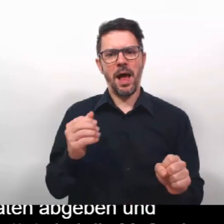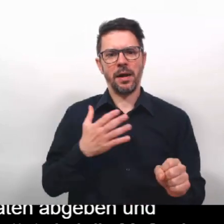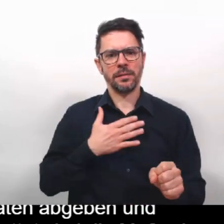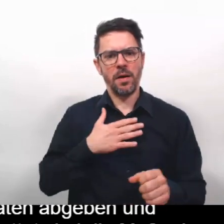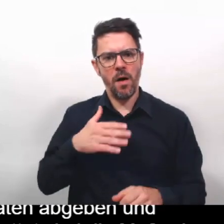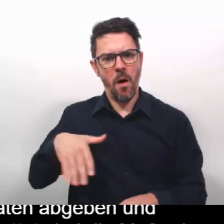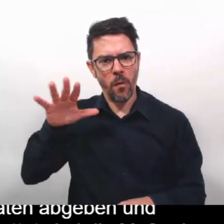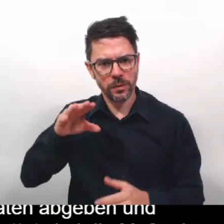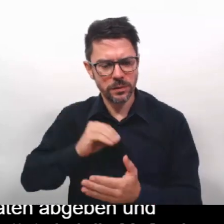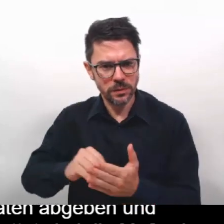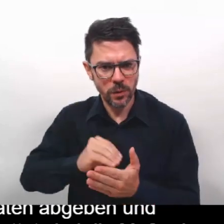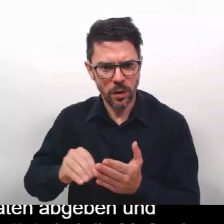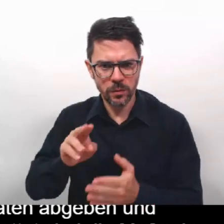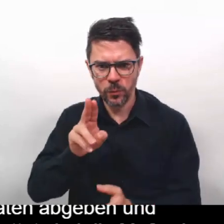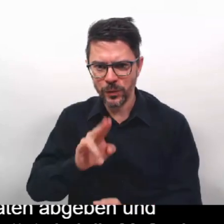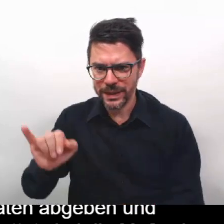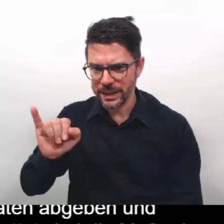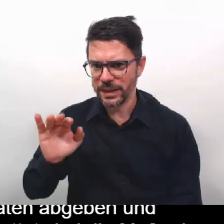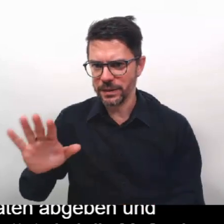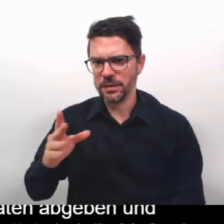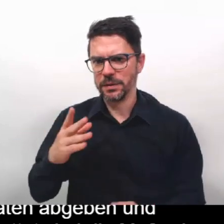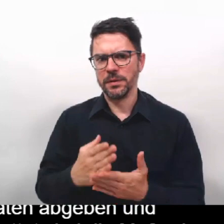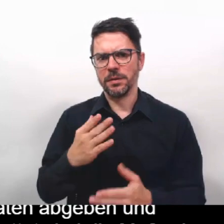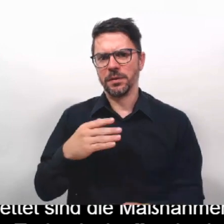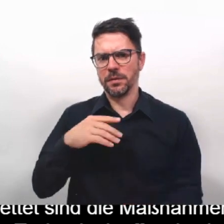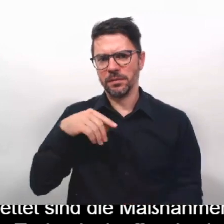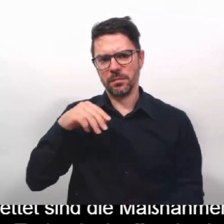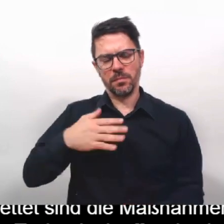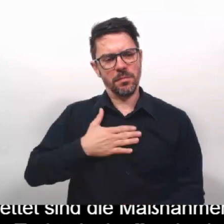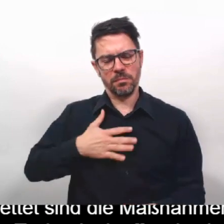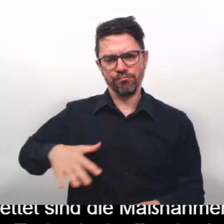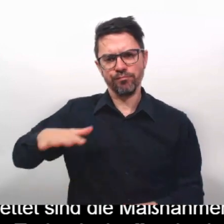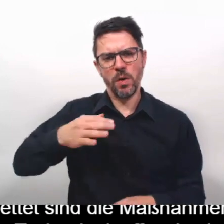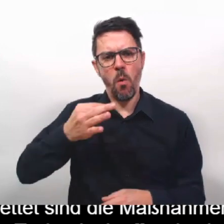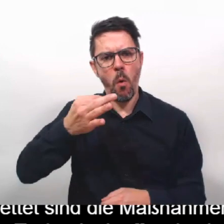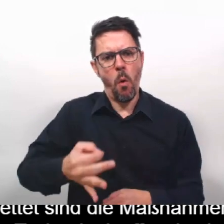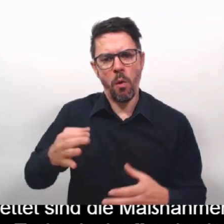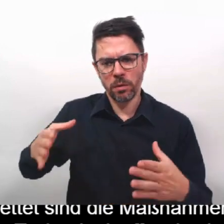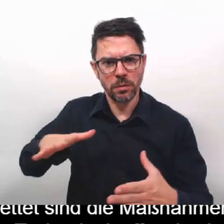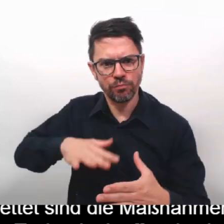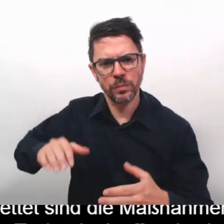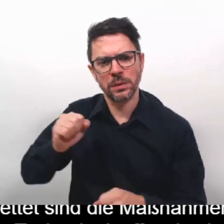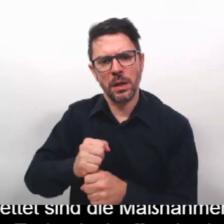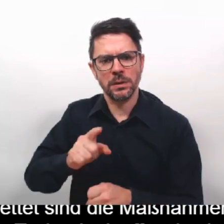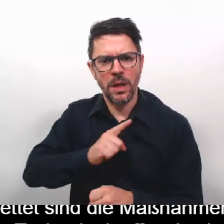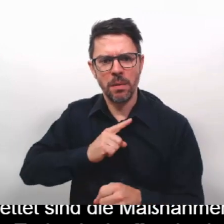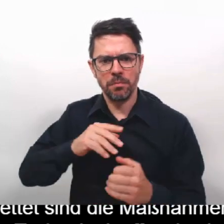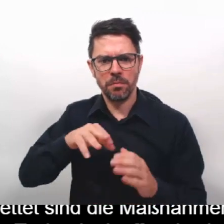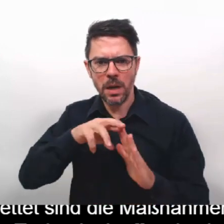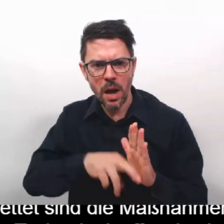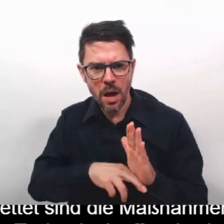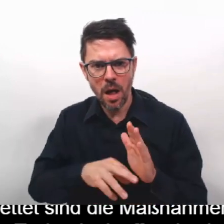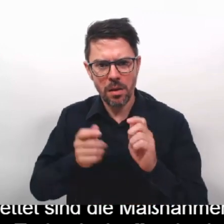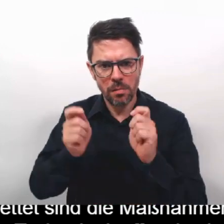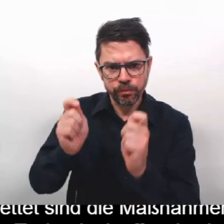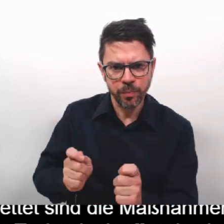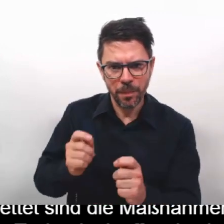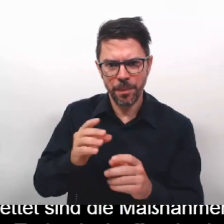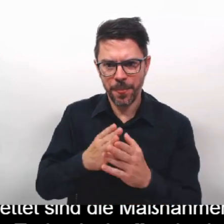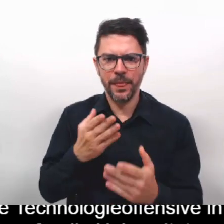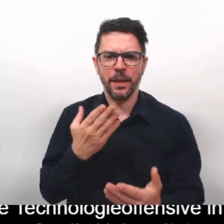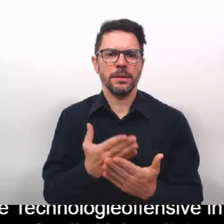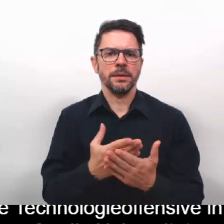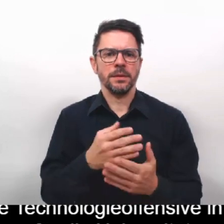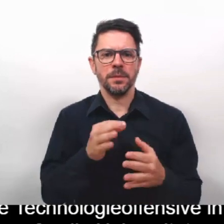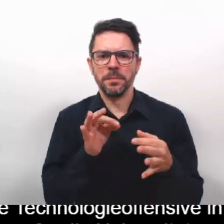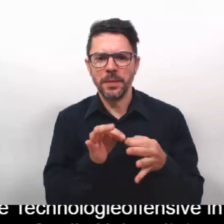Gestaltungswillen der Universitäten und Hochschulen, die auch bereit sind, diesen Weg zu gehen und hier unglaublich Aufgaben auch mitzuleisten. Und